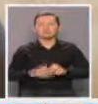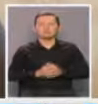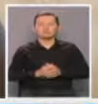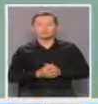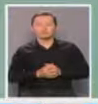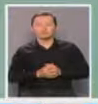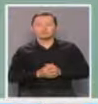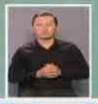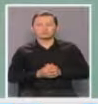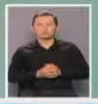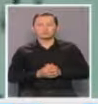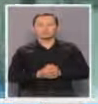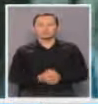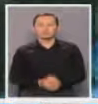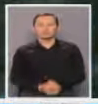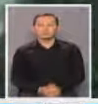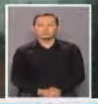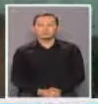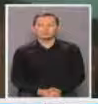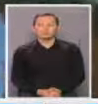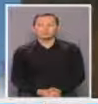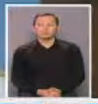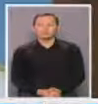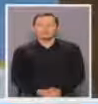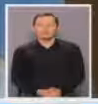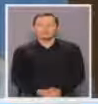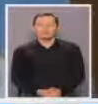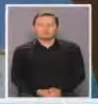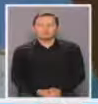гражданского дела. Эльвира Рахымжанказы, Тлек Кабылгумаров, служба новостей.